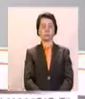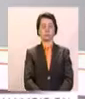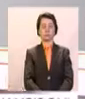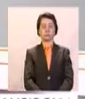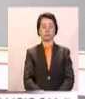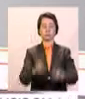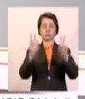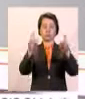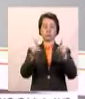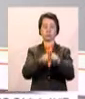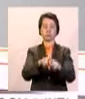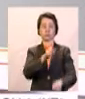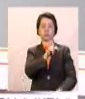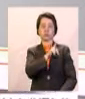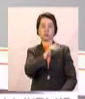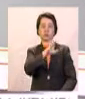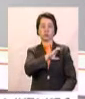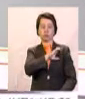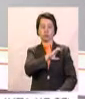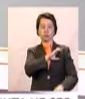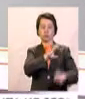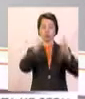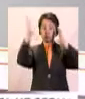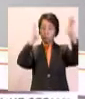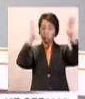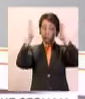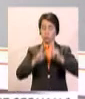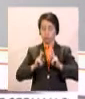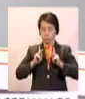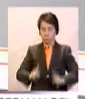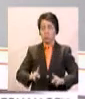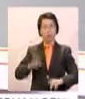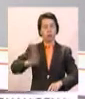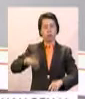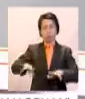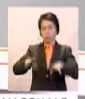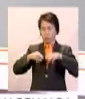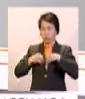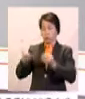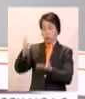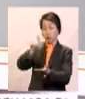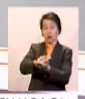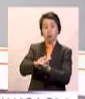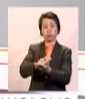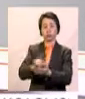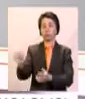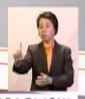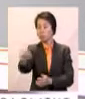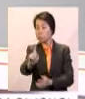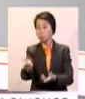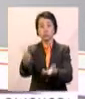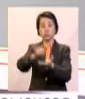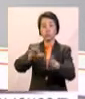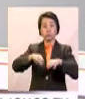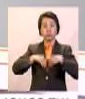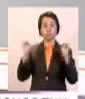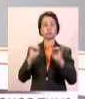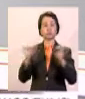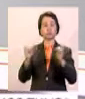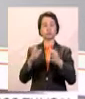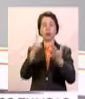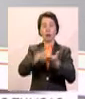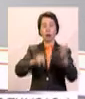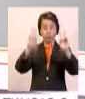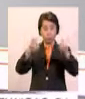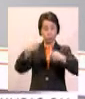Mengulas isu sama, Ketua Polis Negara Tan Sri Muhammad Fuzi Harun berkata pihaknya setakat ini belum menerima laporan daripada mana-mana pihak. Yang jelas, sebarang